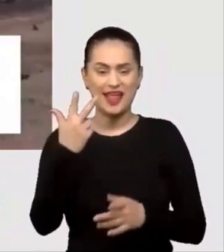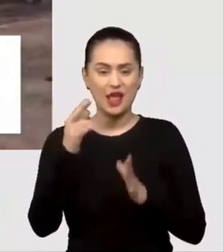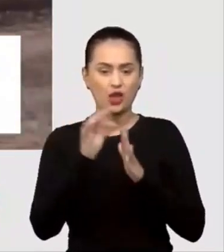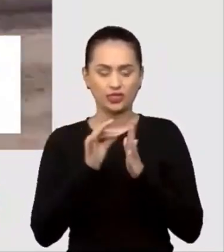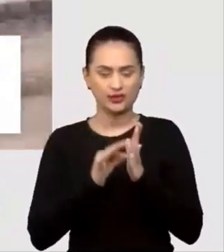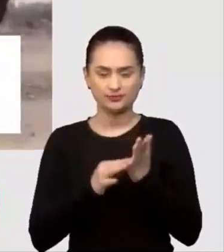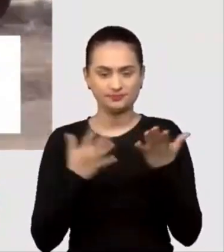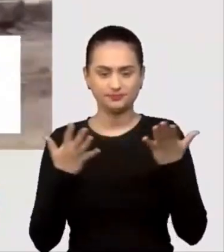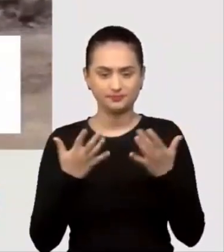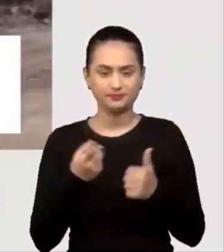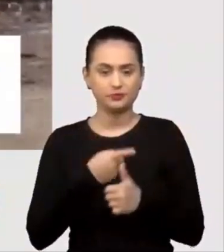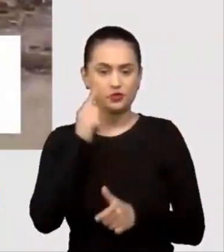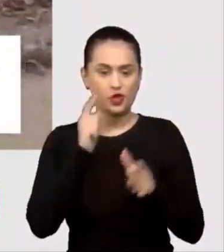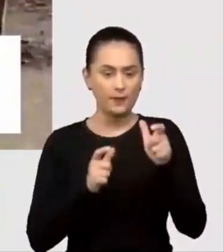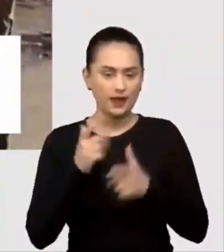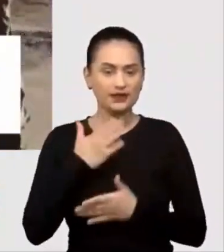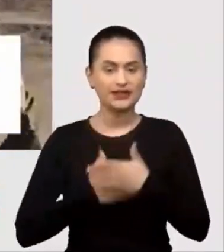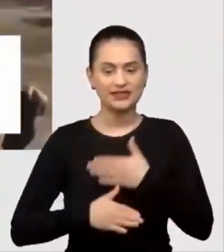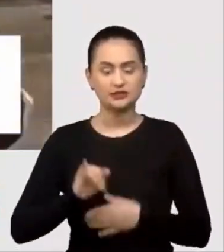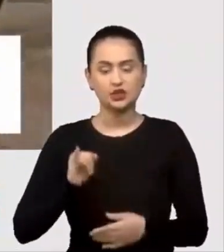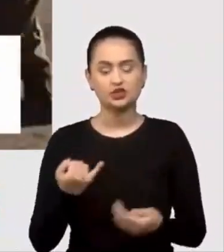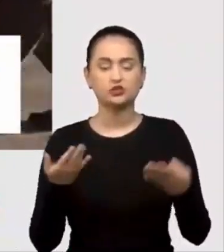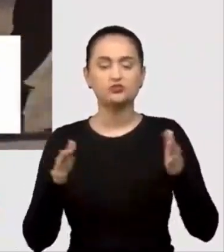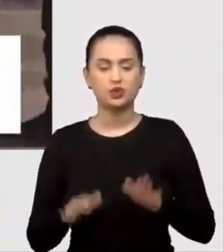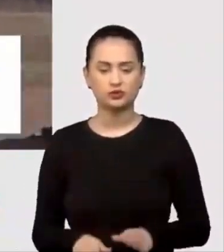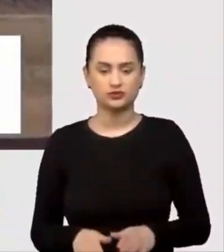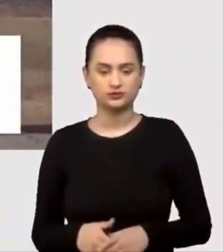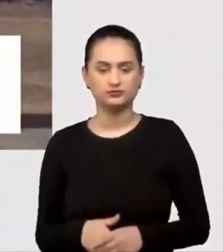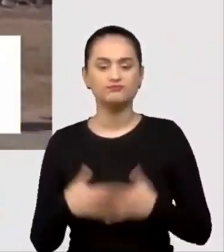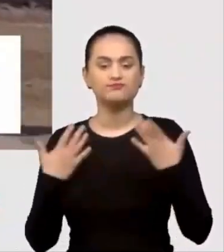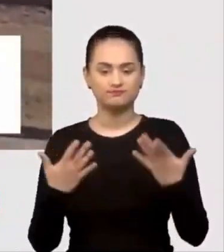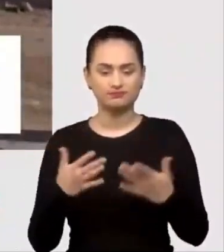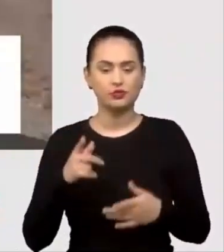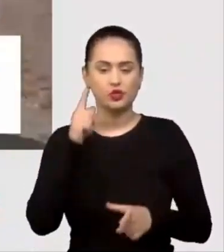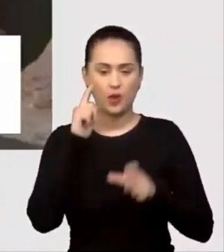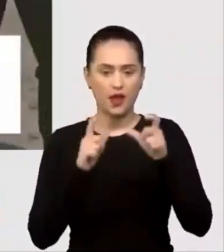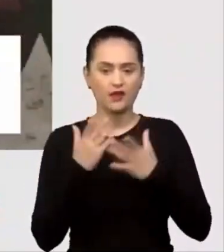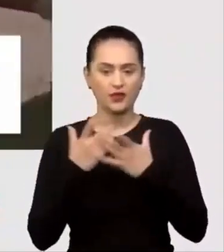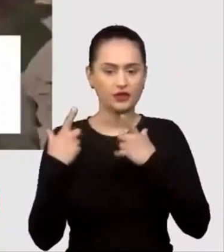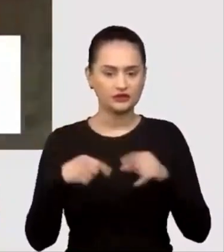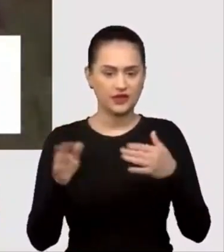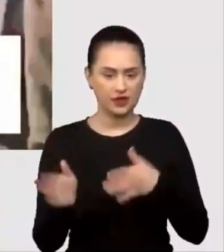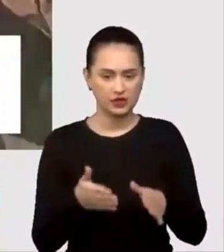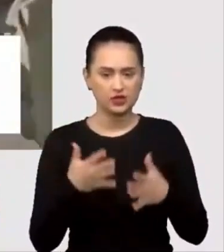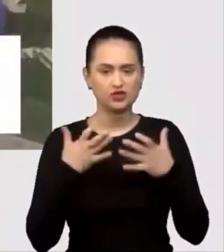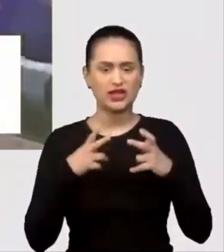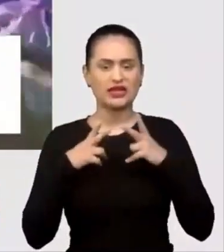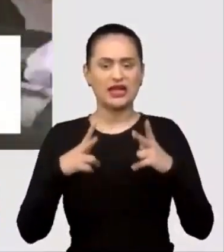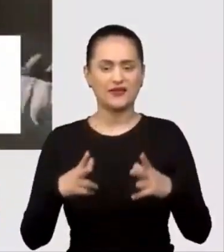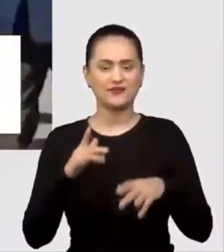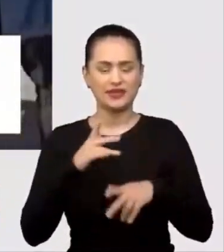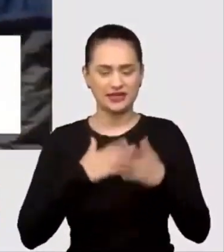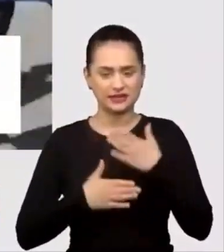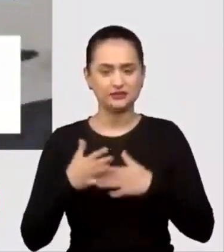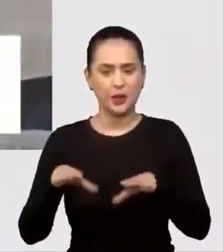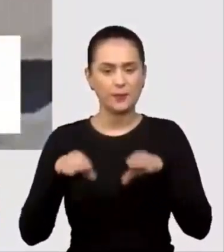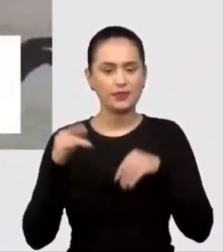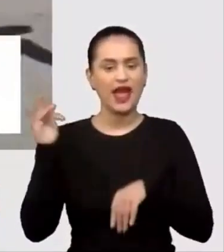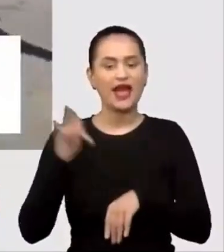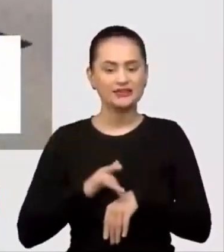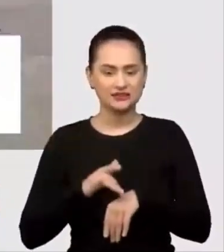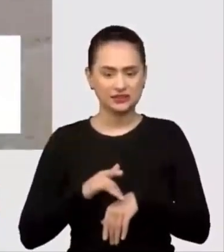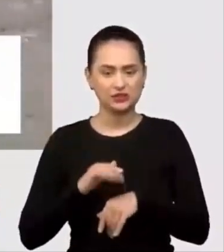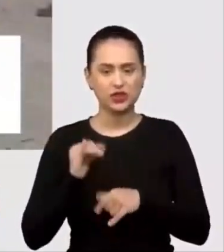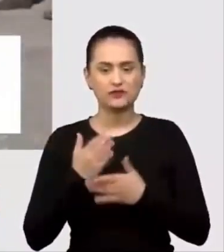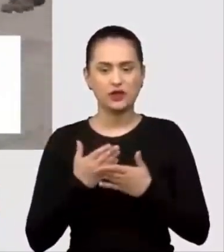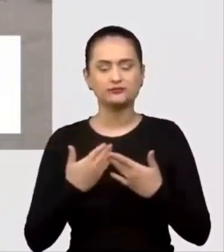а саме цивільні, поранені та загиблі. Цивільних вдалося евакуювати. Важко поранені отримали необхідну допомогу